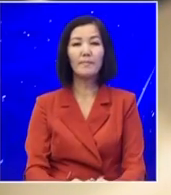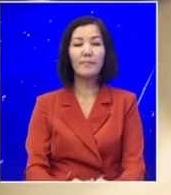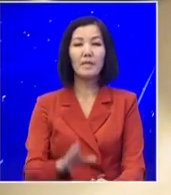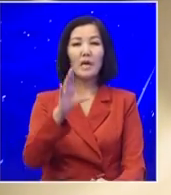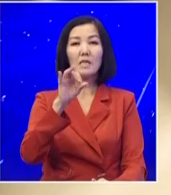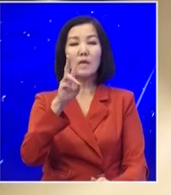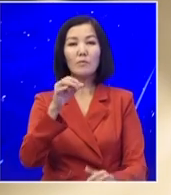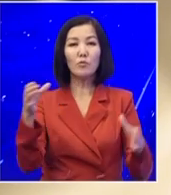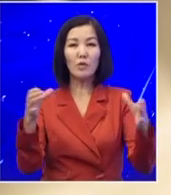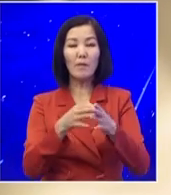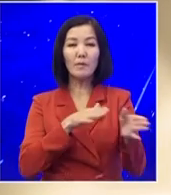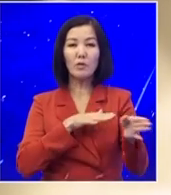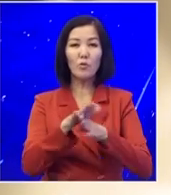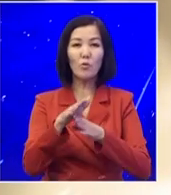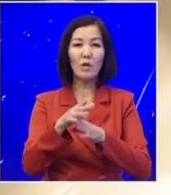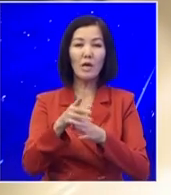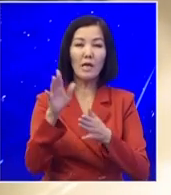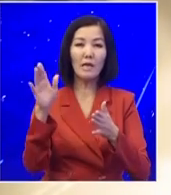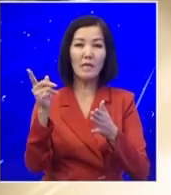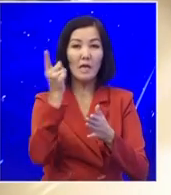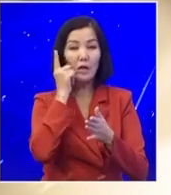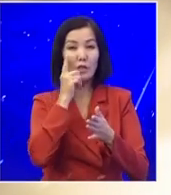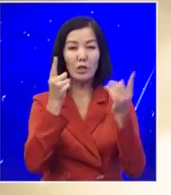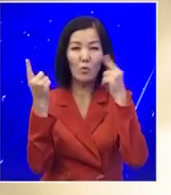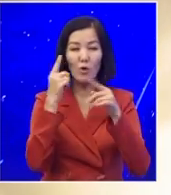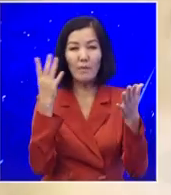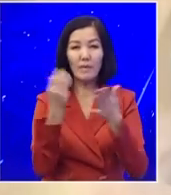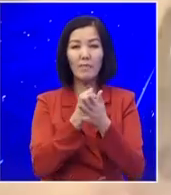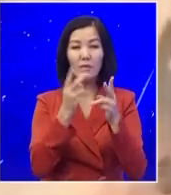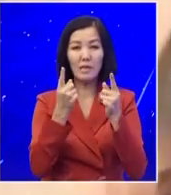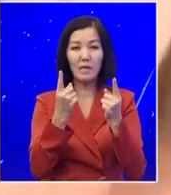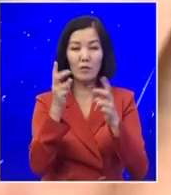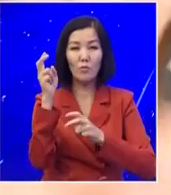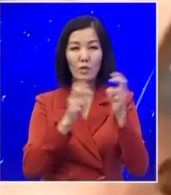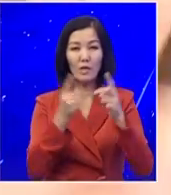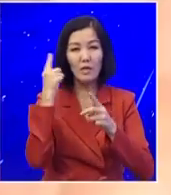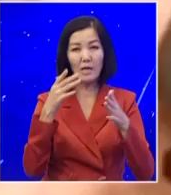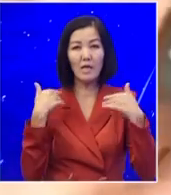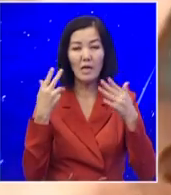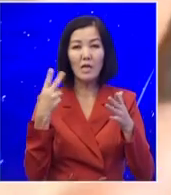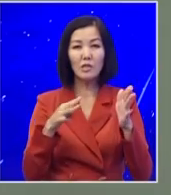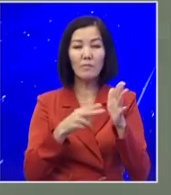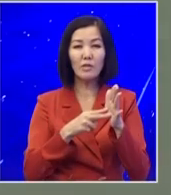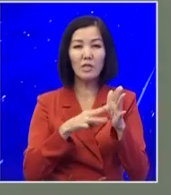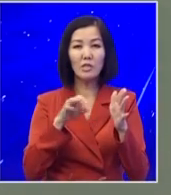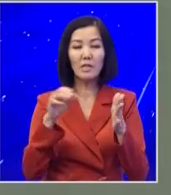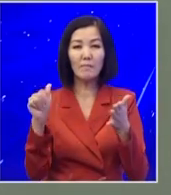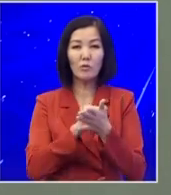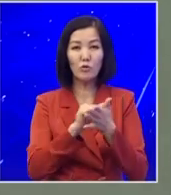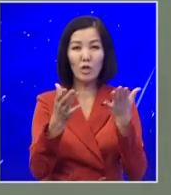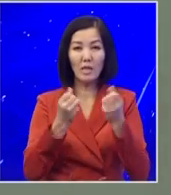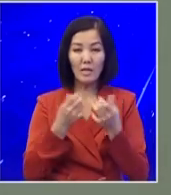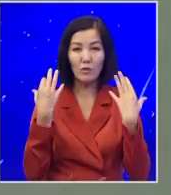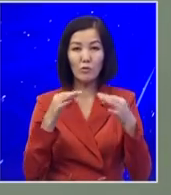Samsung компаниясы толығымен мөлдір экранды гаджеттер шығармақшы. Ірі өнеркәсіп концерні аталмыш идеяны 27-ші табызда патенттеді. Бұл